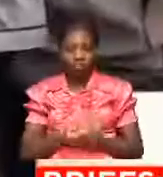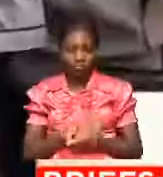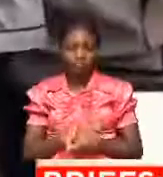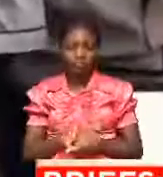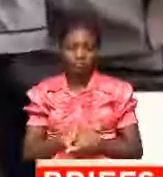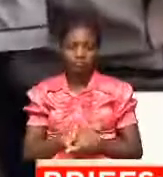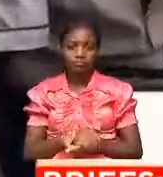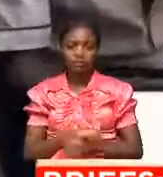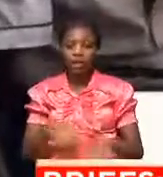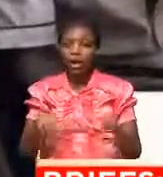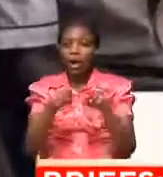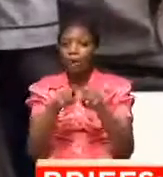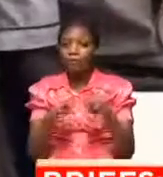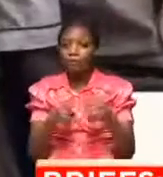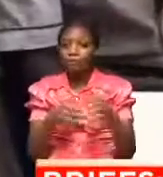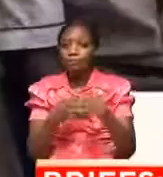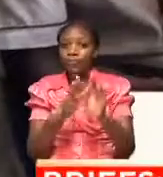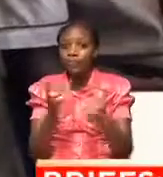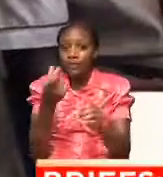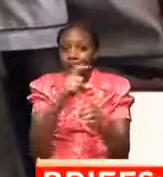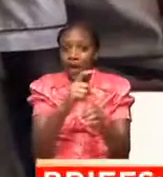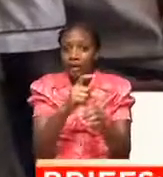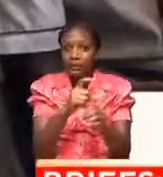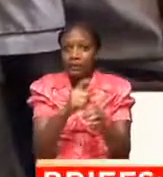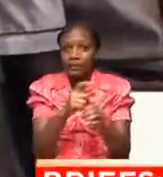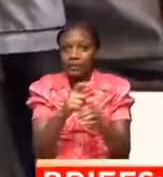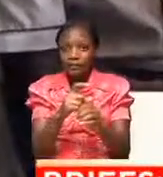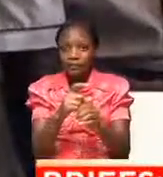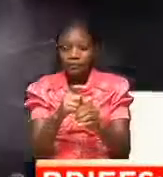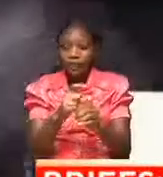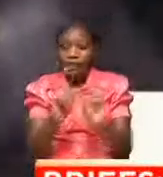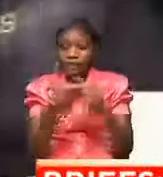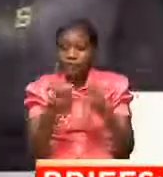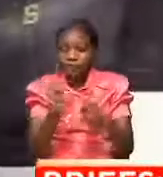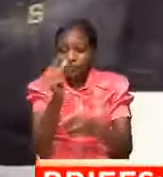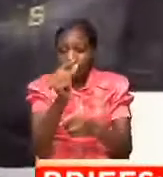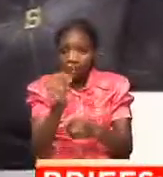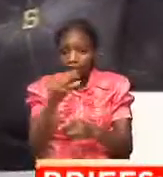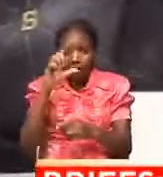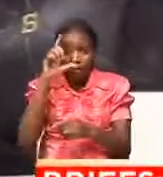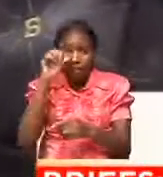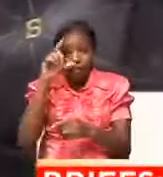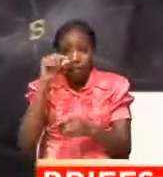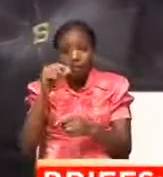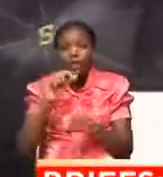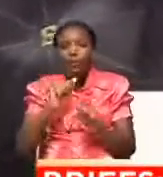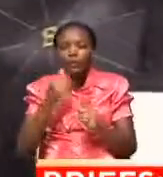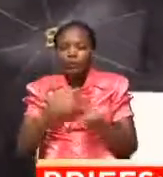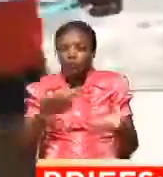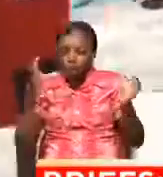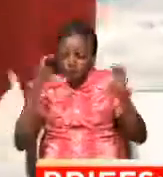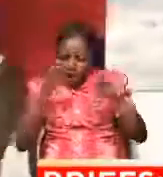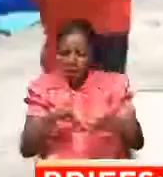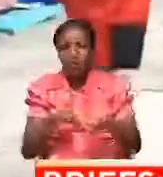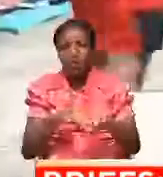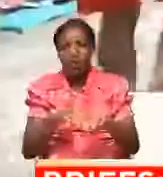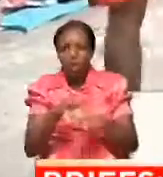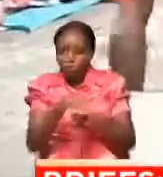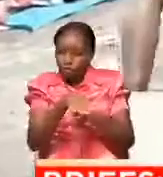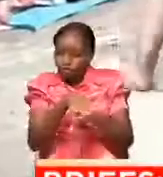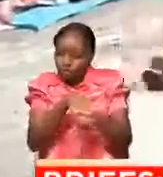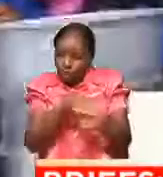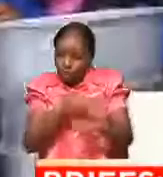sisi. The leaders say further defiance will see some regions in Mombasa put under total lockdown to slow the spread